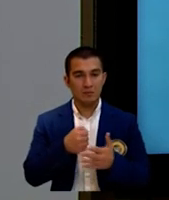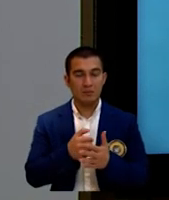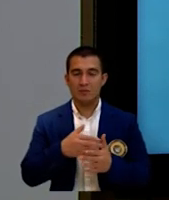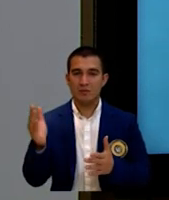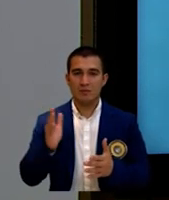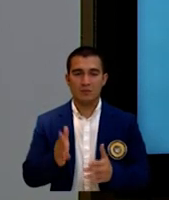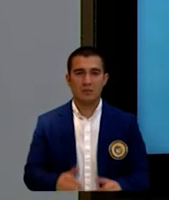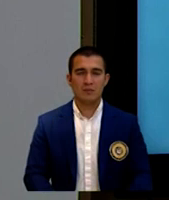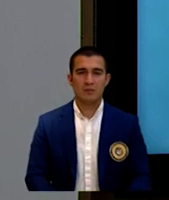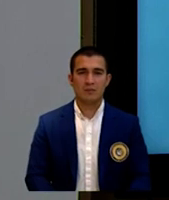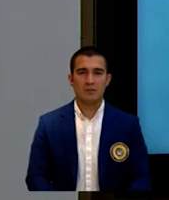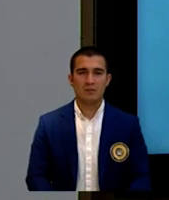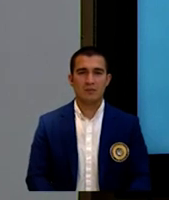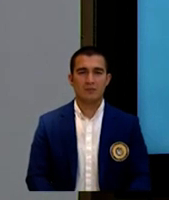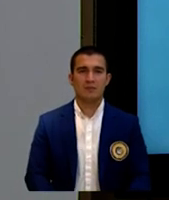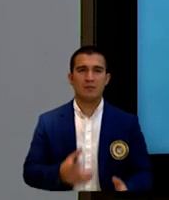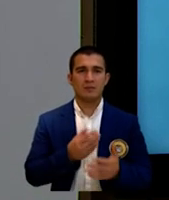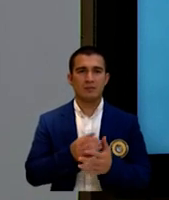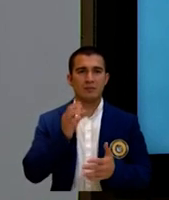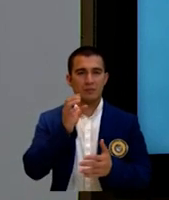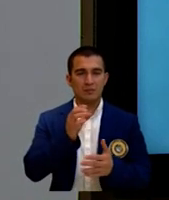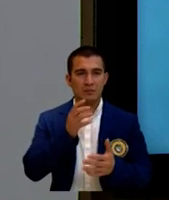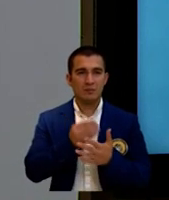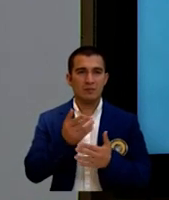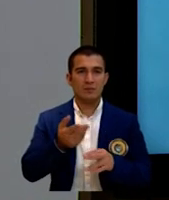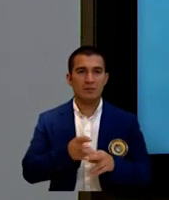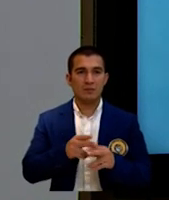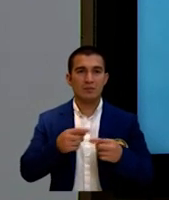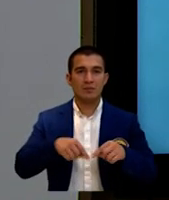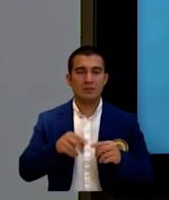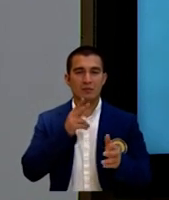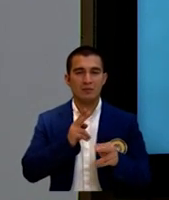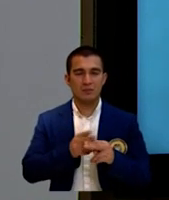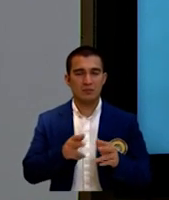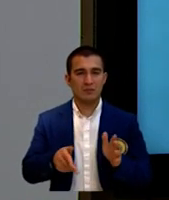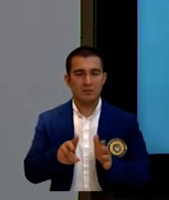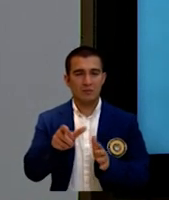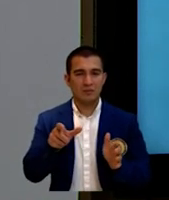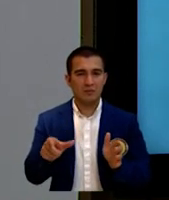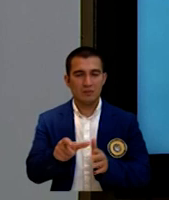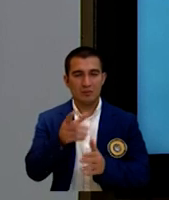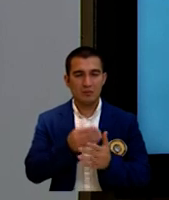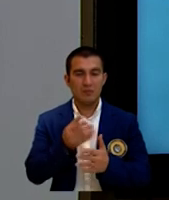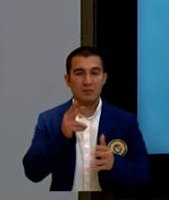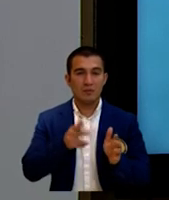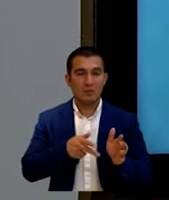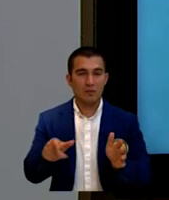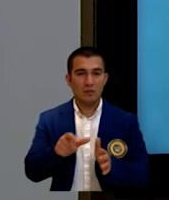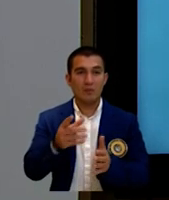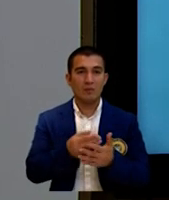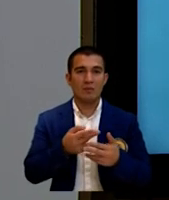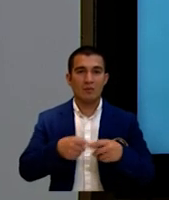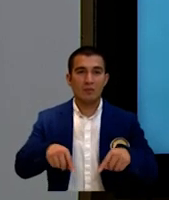yuqori bo'ladi. O'zbekiston temir yo'llari aksiyadorlik jamiyati temir yo'l hamkorlik tashkiloti a'zosidir.